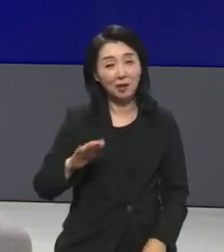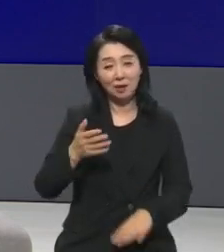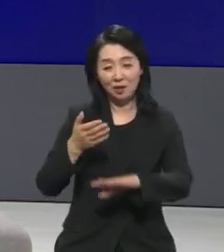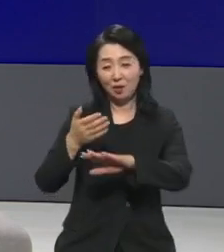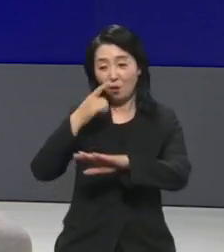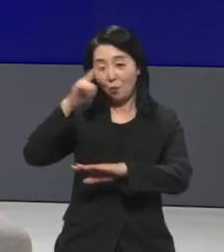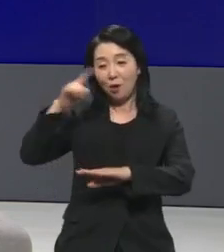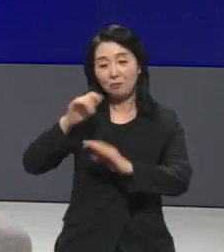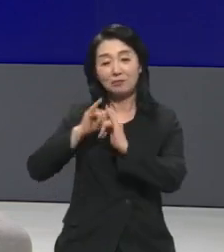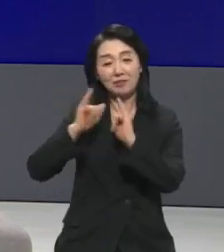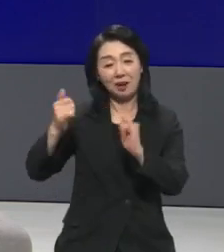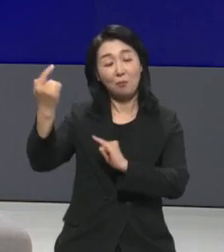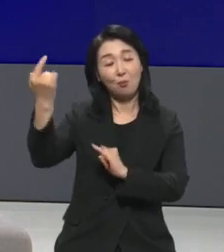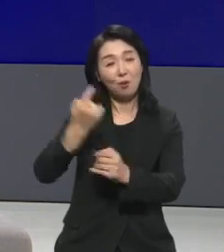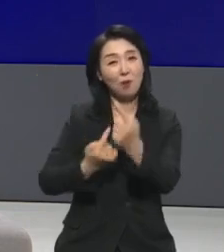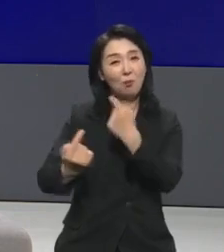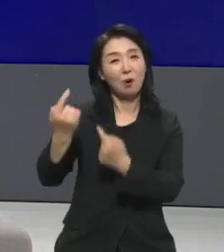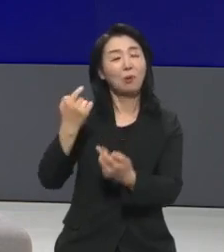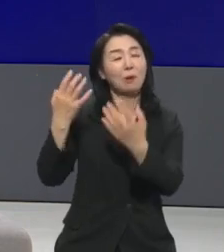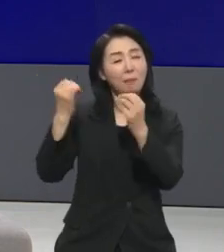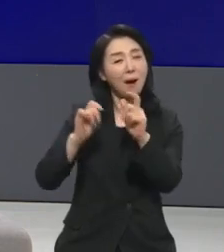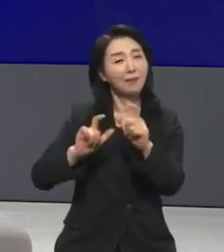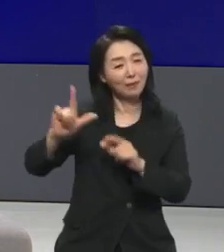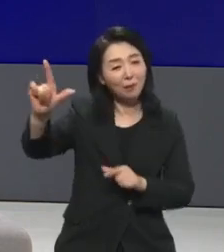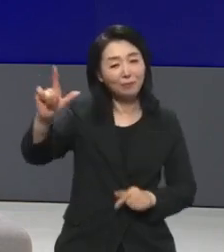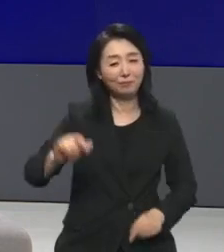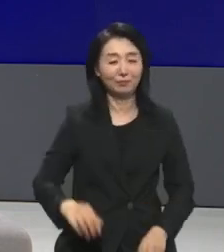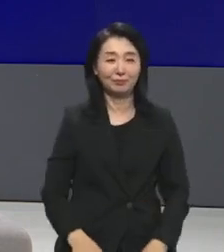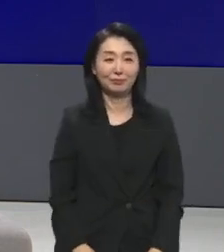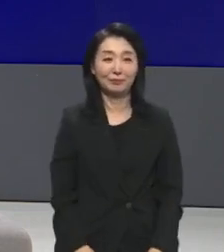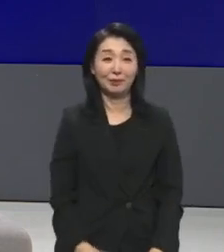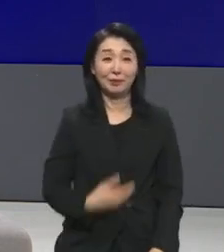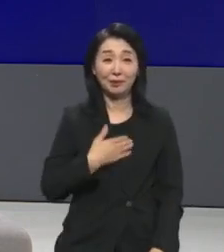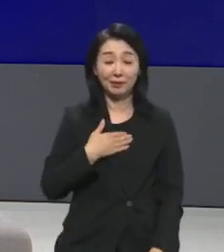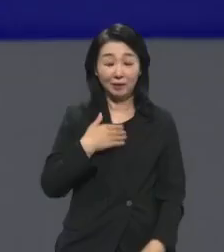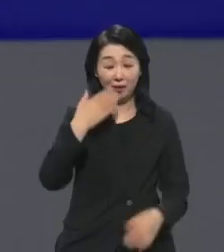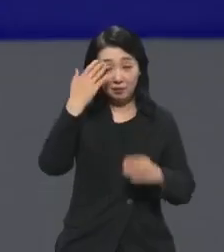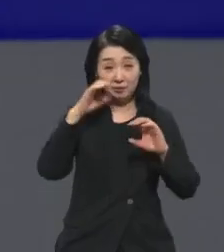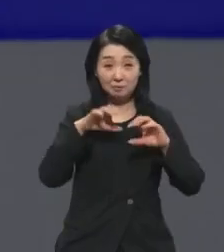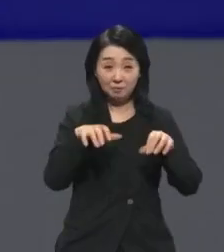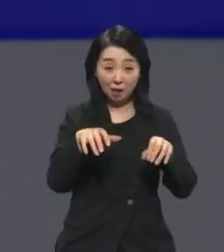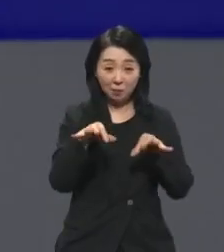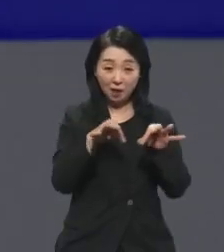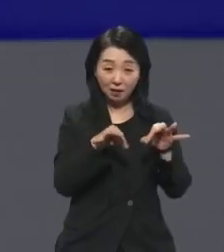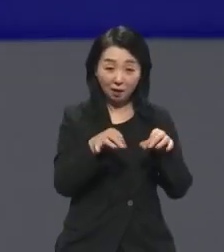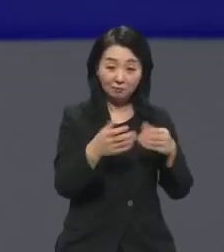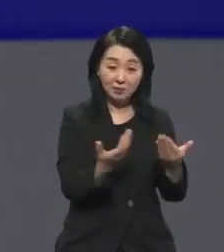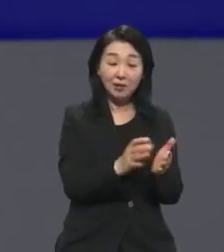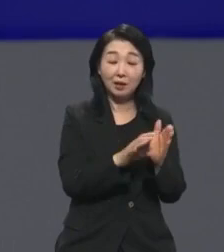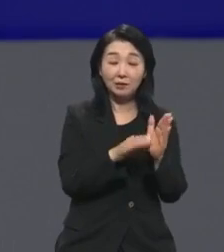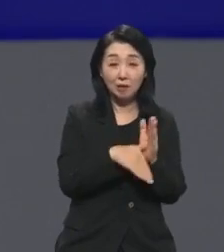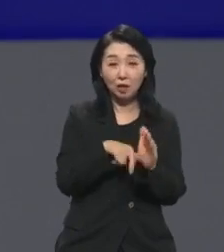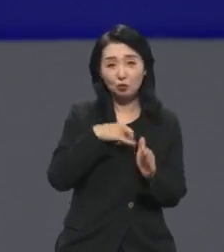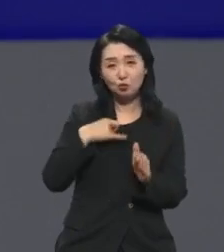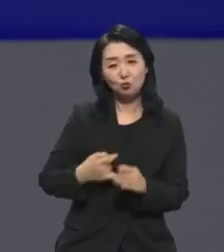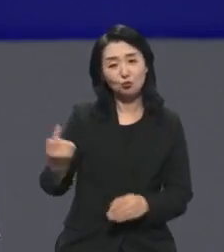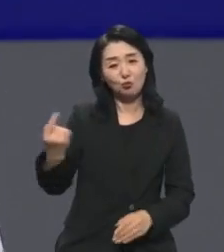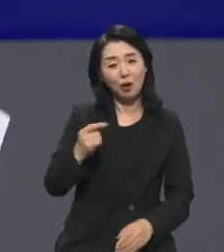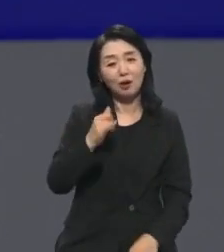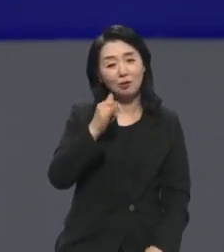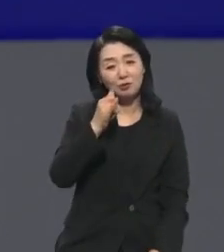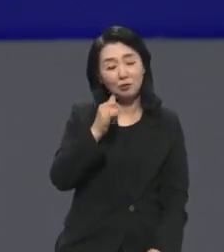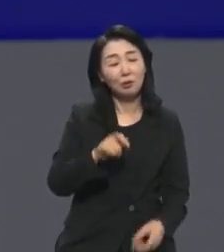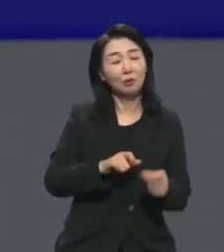찾는 비율에 비하면 굉장히 낮은 것 같습니다. 그래요? 네, 제가 김밥집에 머무는 동안에도 중국인 손님들도 꽤 있었는데